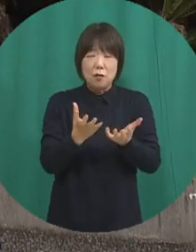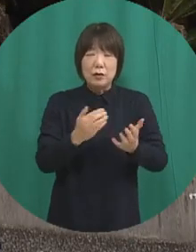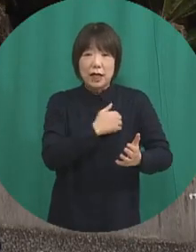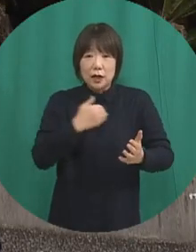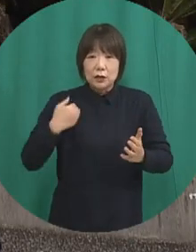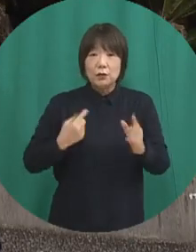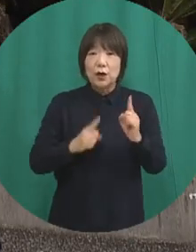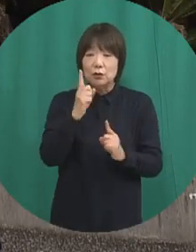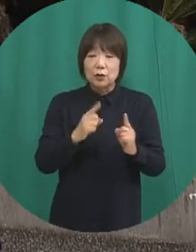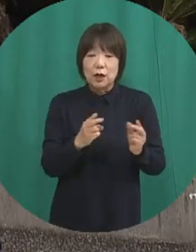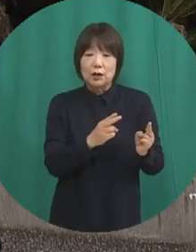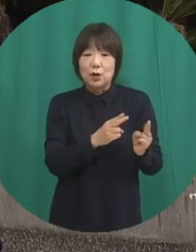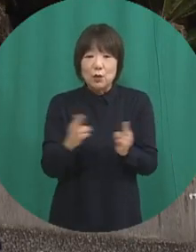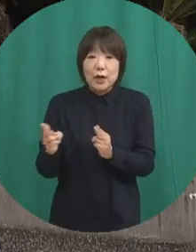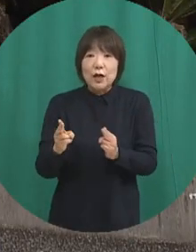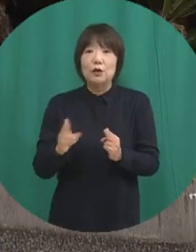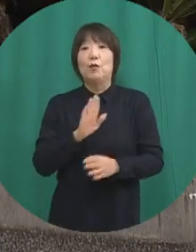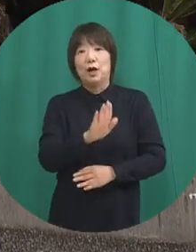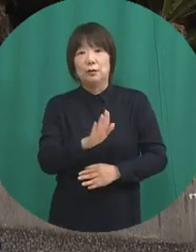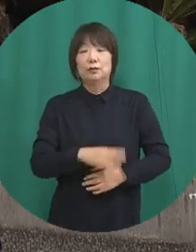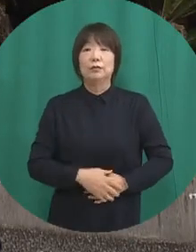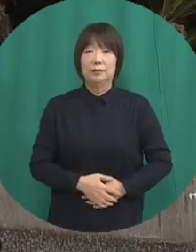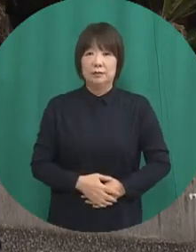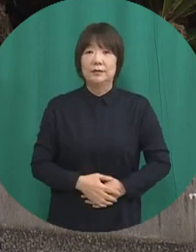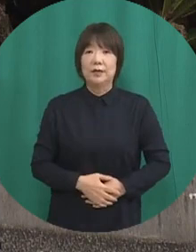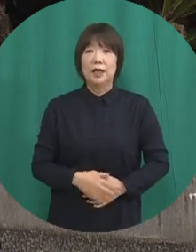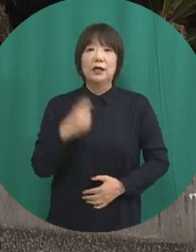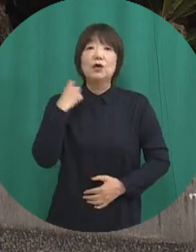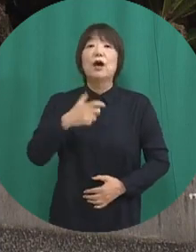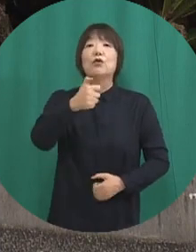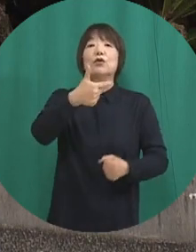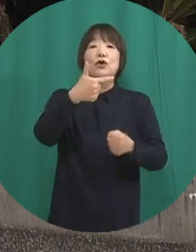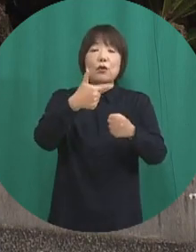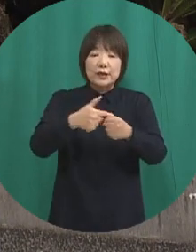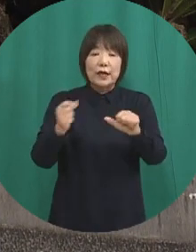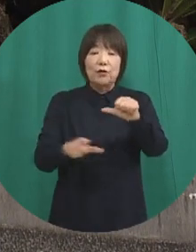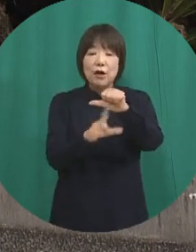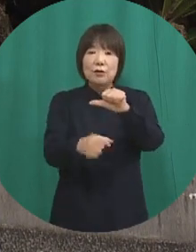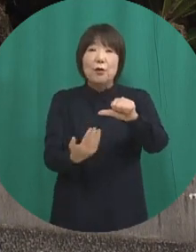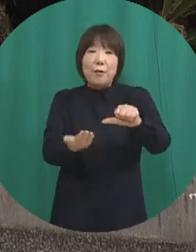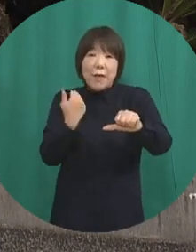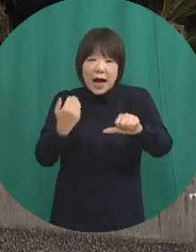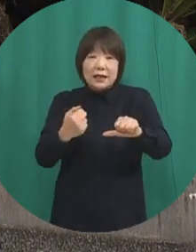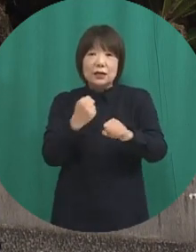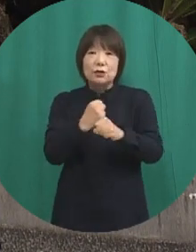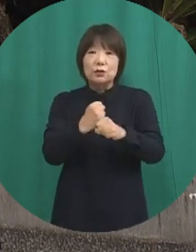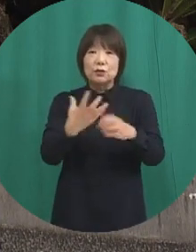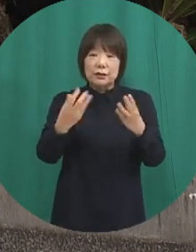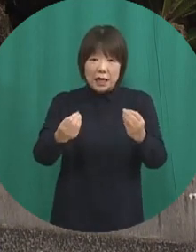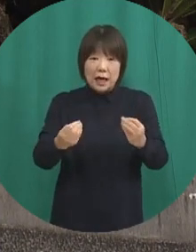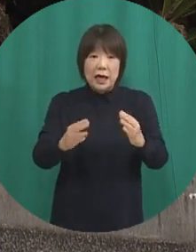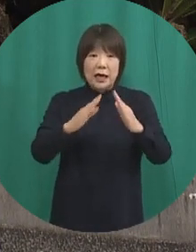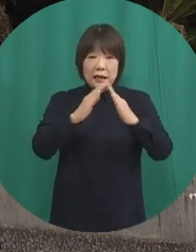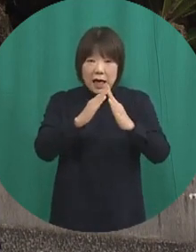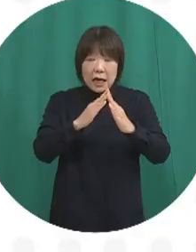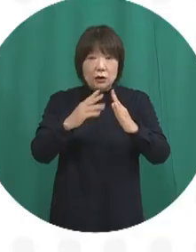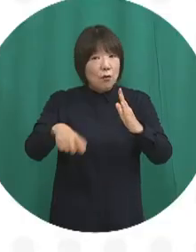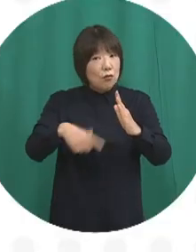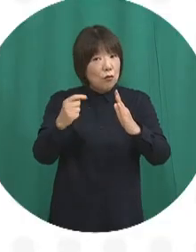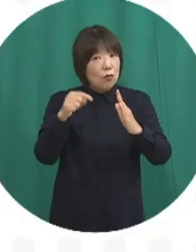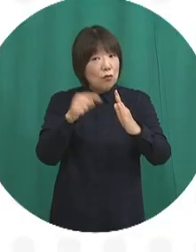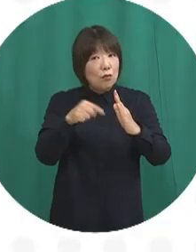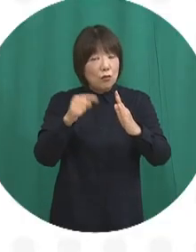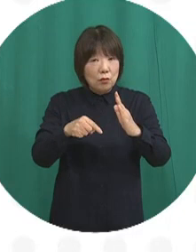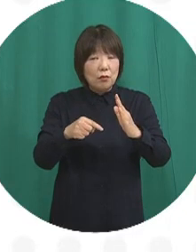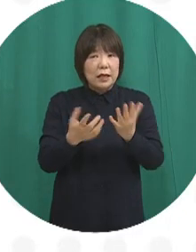修補助制度があるんですよね。 はい、昭和56年5月以前に着工した旧耐震基準の木造住宅は